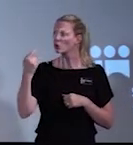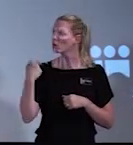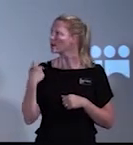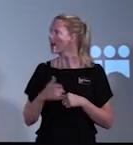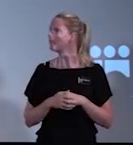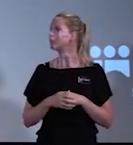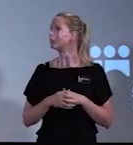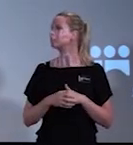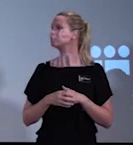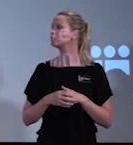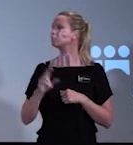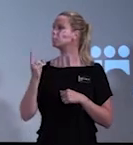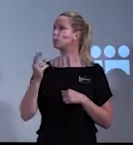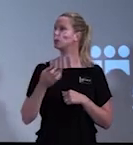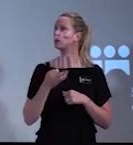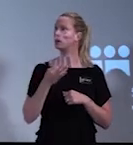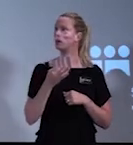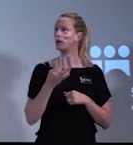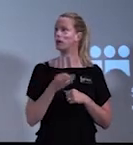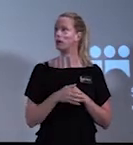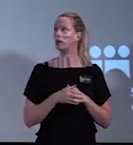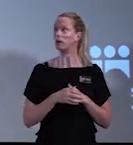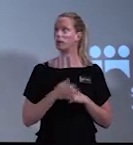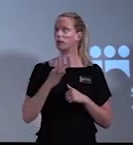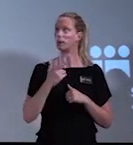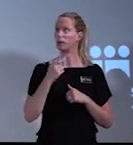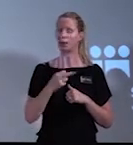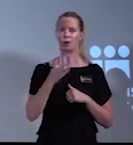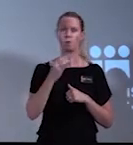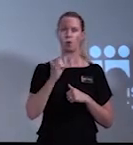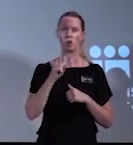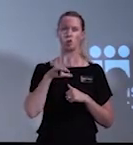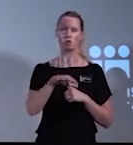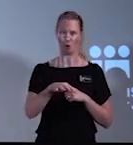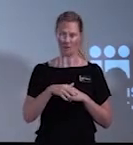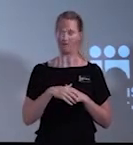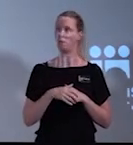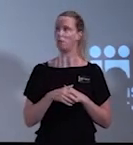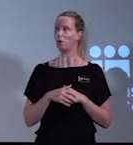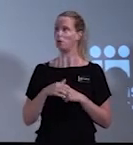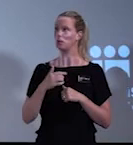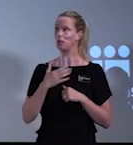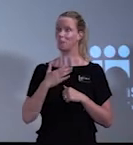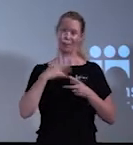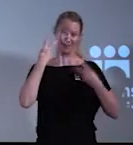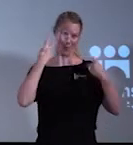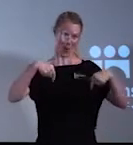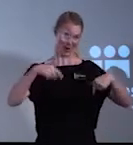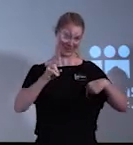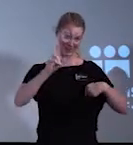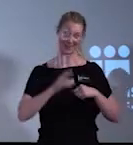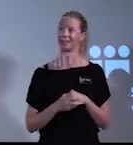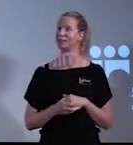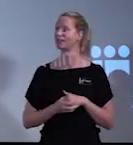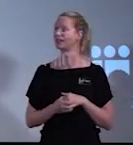Nej, den där verkar inte fungera, mikrofonen. Jag ska hålla. Jo. Jag heter Peter Fångstam och jag, det är faktiskt min bio vi är på.